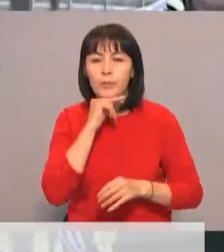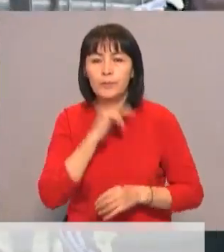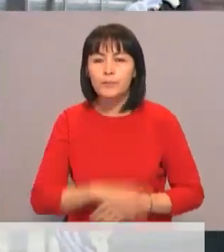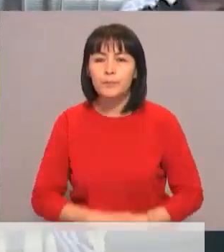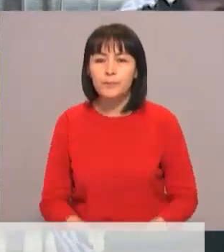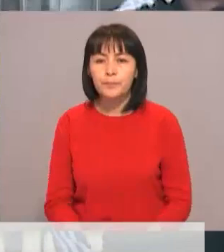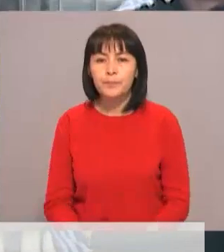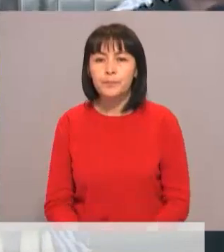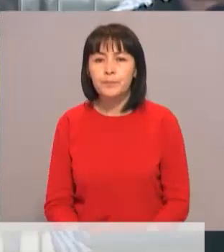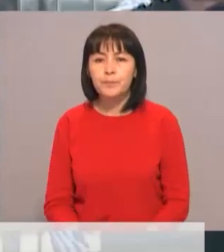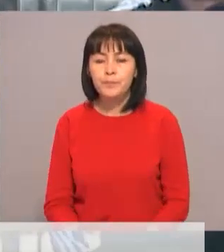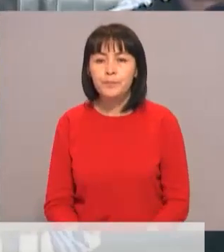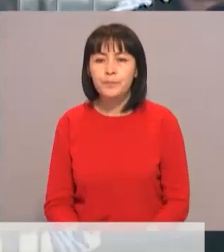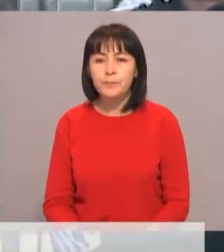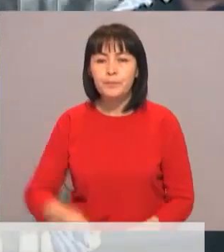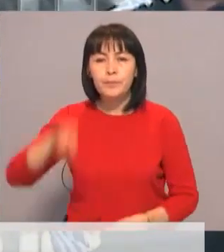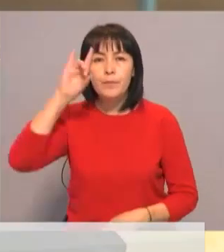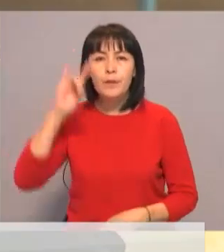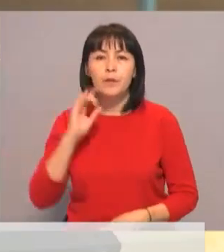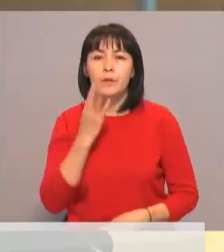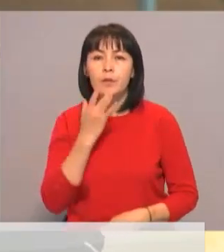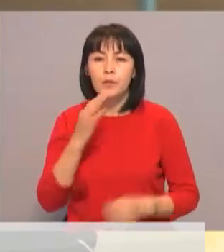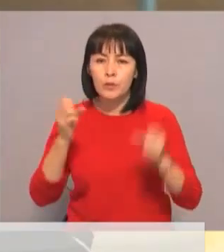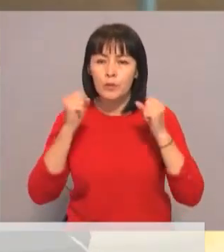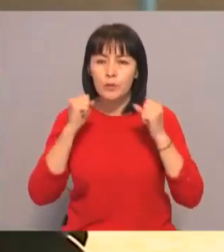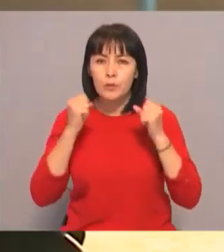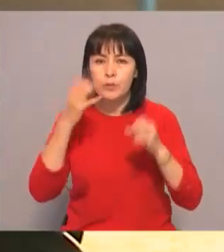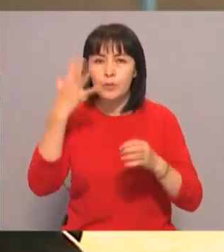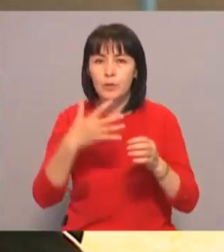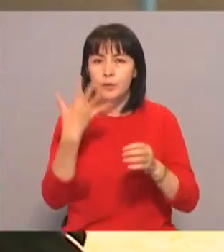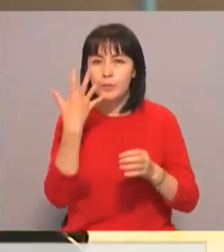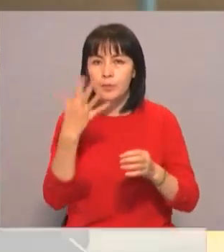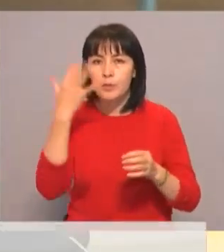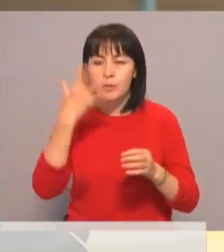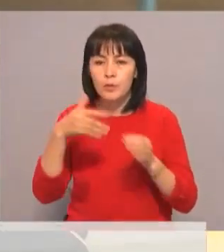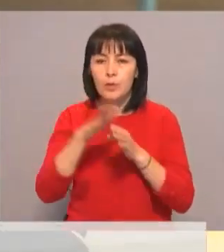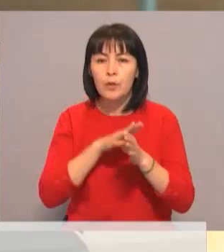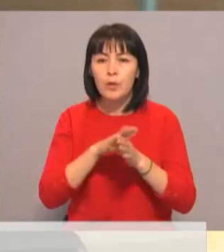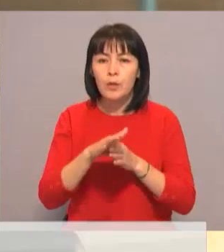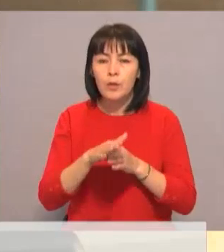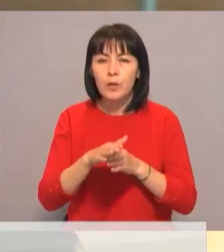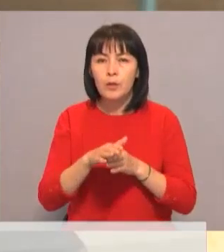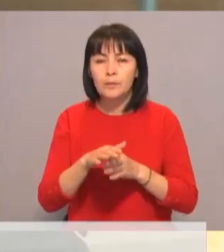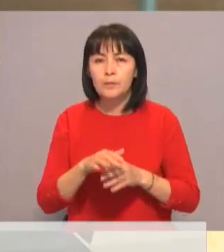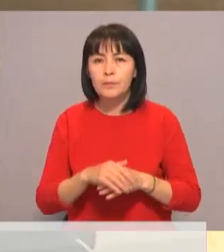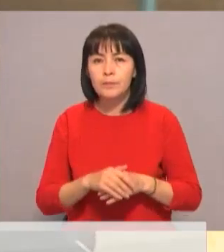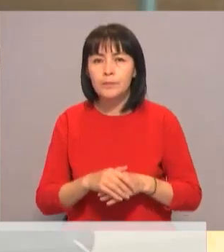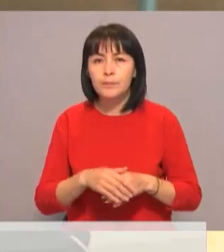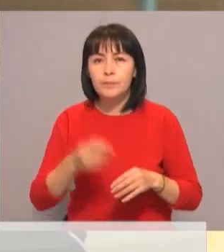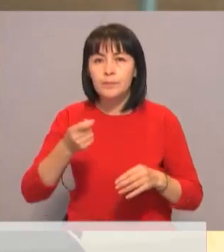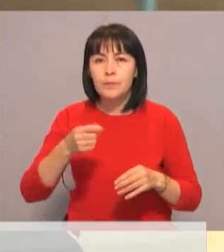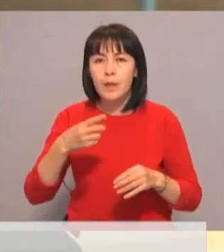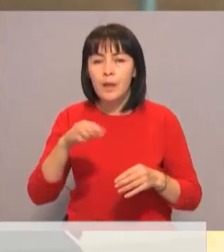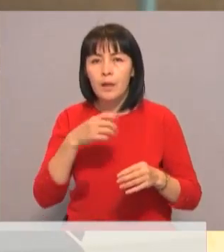дейді. Қазақтың ұлттық спорт түрлерінен 5 түрінен ұлттық 5 түрінен өтіп отыр. Атап айтсак, ләңгі